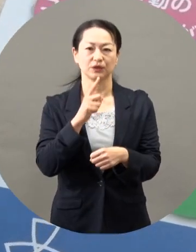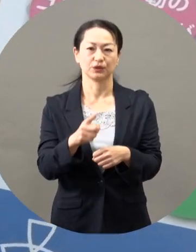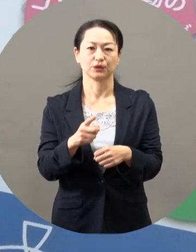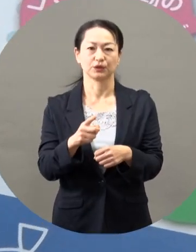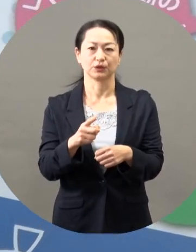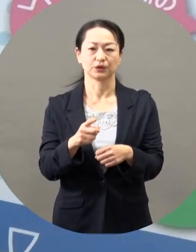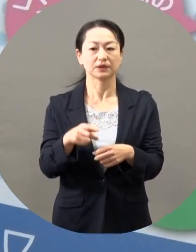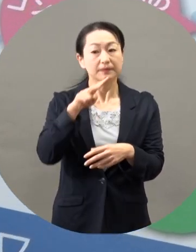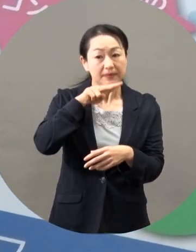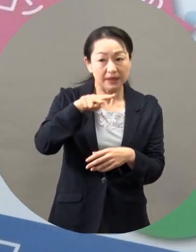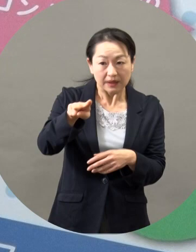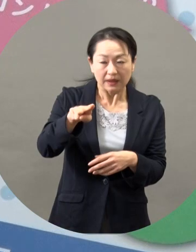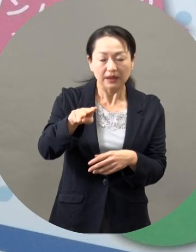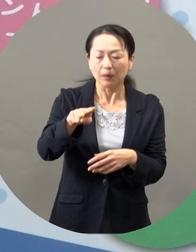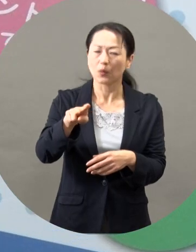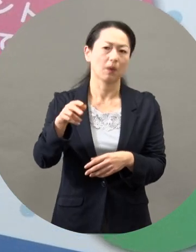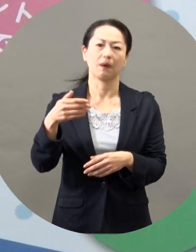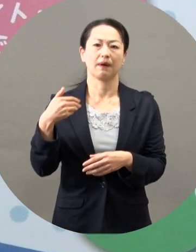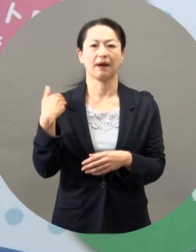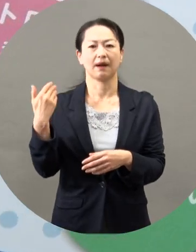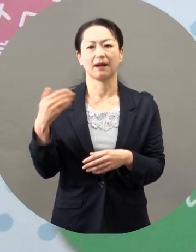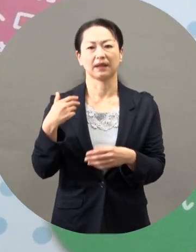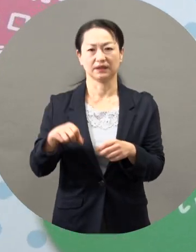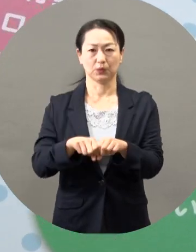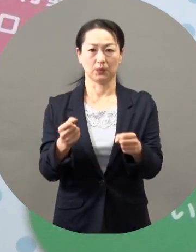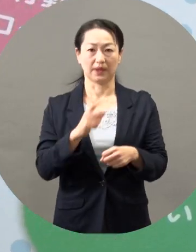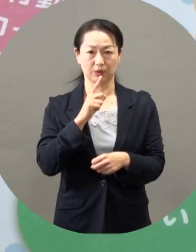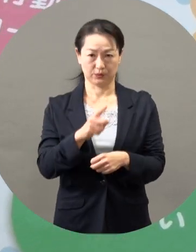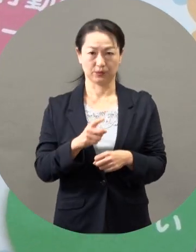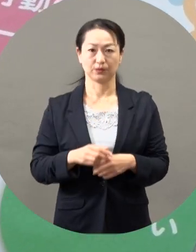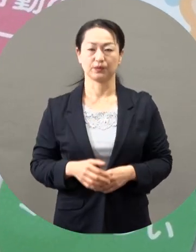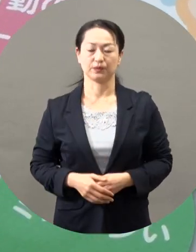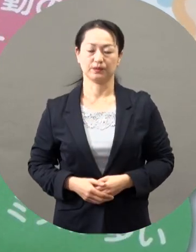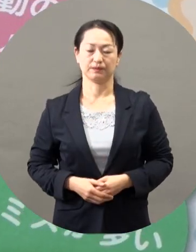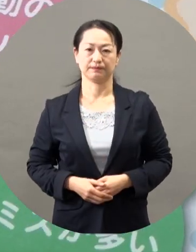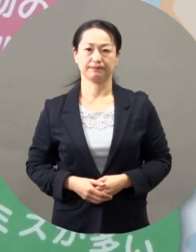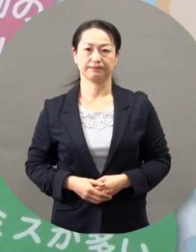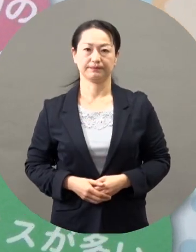れ外見からは理解されにくい障害と言われてい